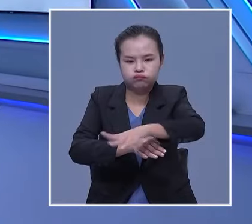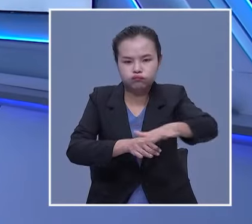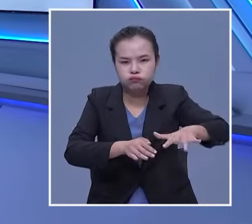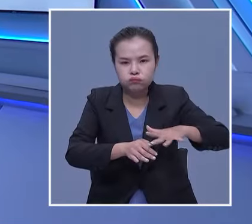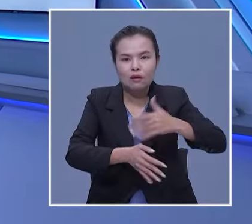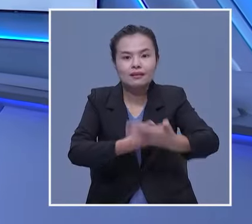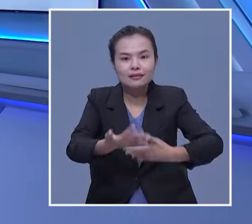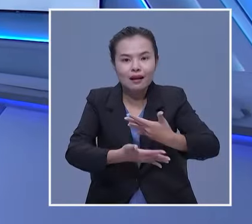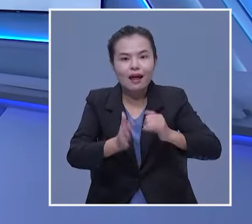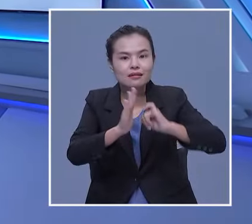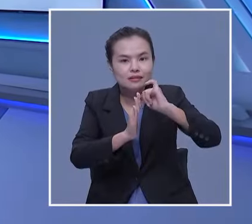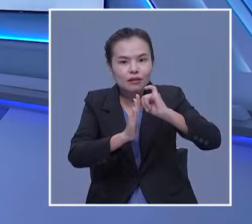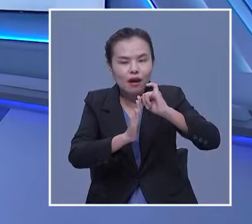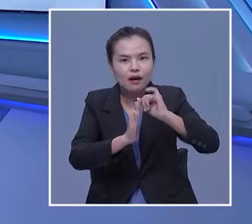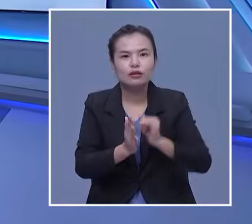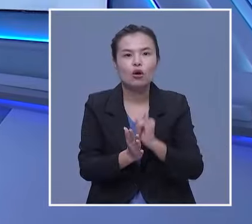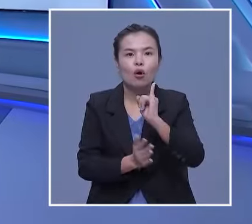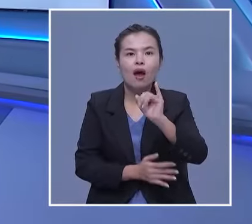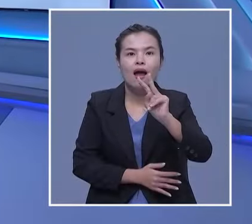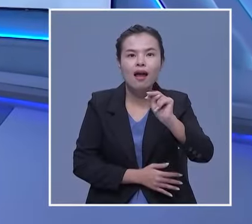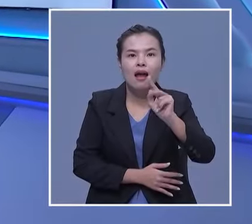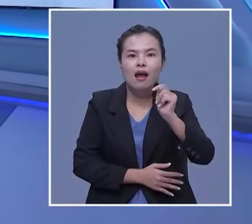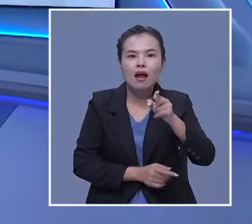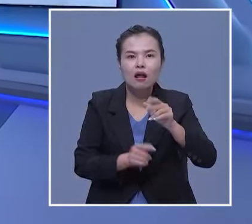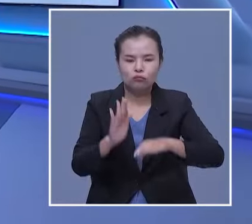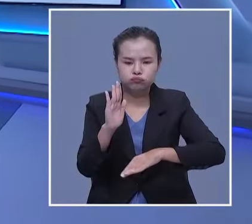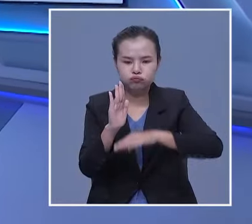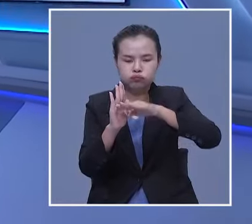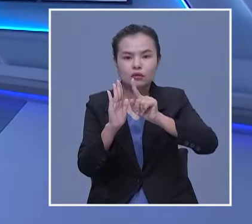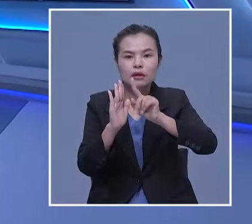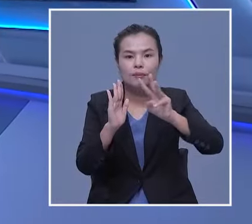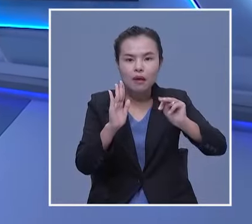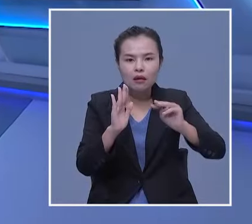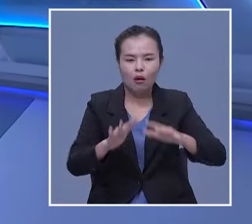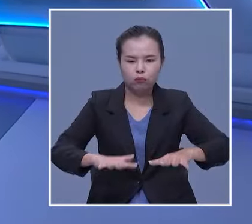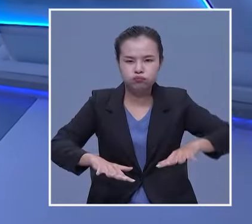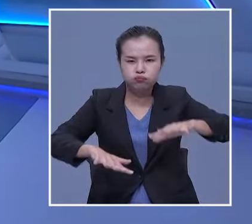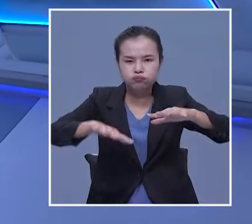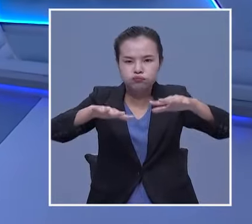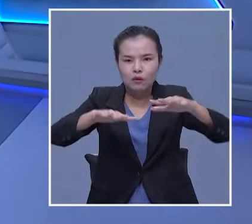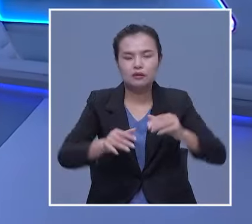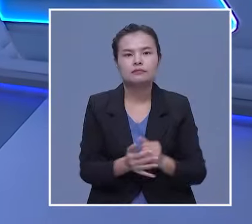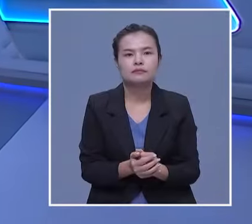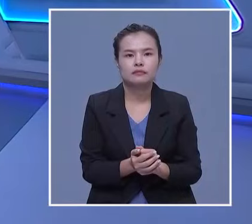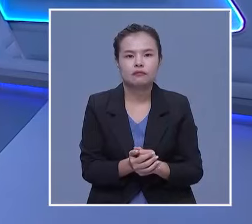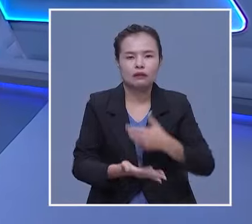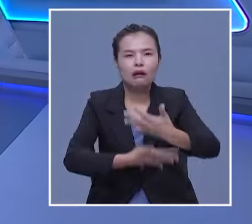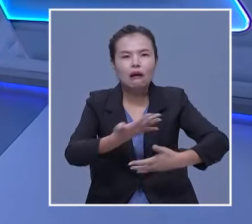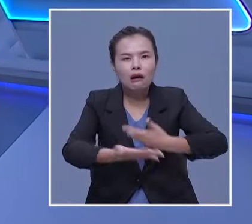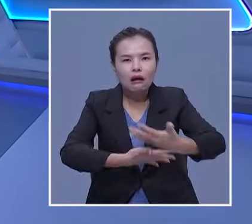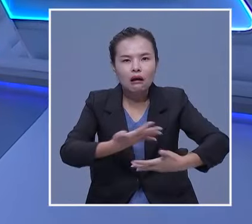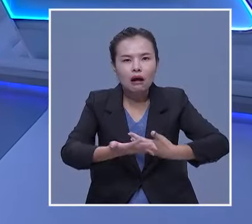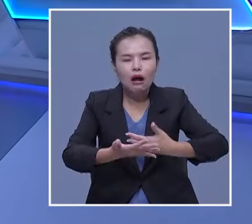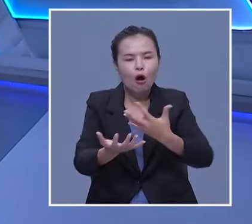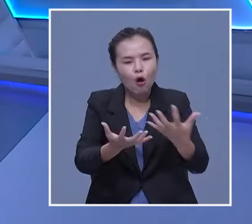เศรษฐกิจเชียงใหม่อย่างตลาดไนท์บาซาที่น้ำท่วมสูงกว่า 1เมตรนะครับแล้วต้องบอกว่าทางผู้ที่ค้าขายในตลาดไท